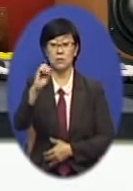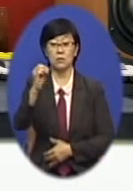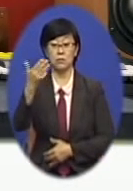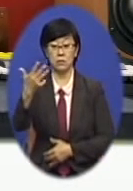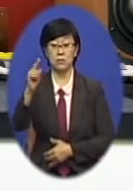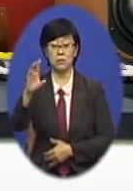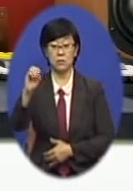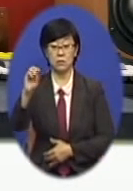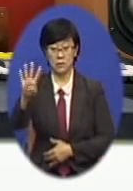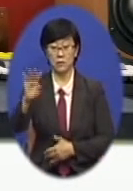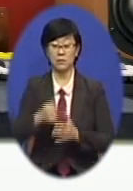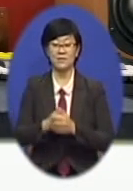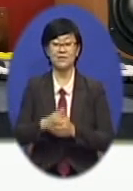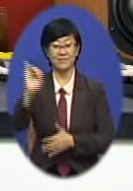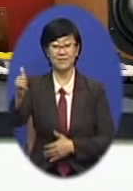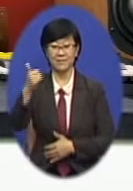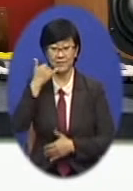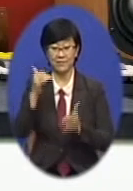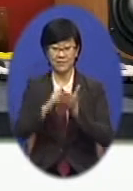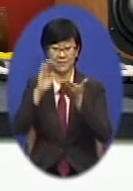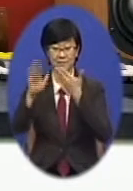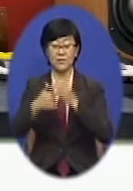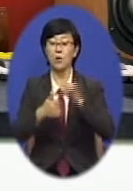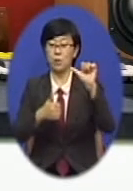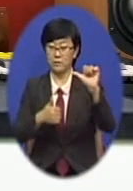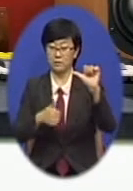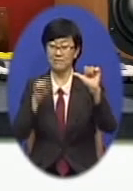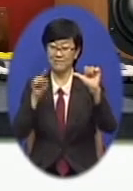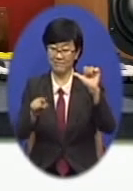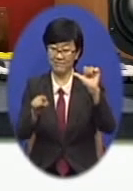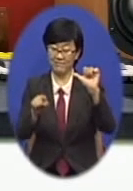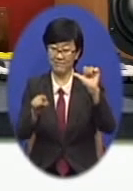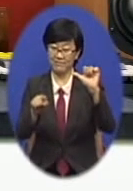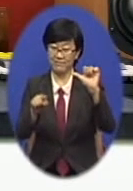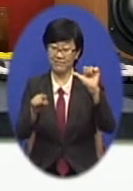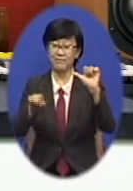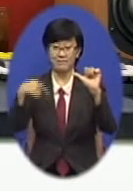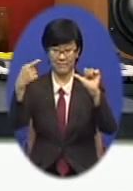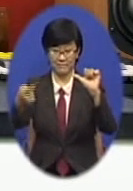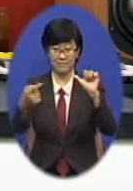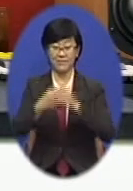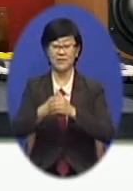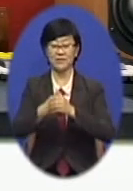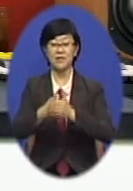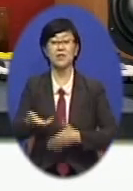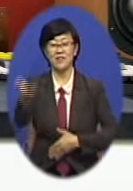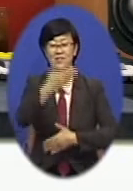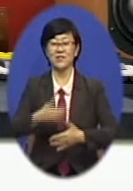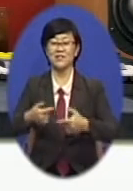060-608-1004번을 누르시고 5번을 누르십시오. 5번이 바로